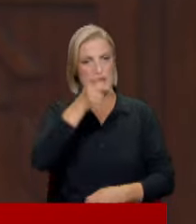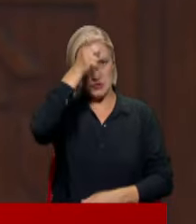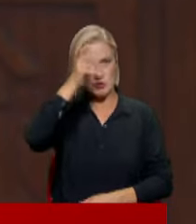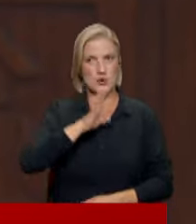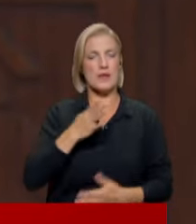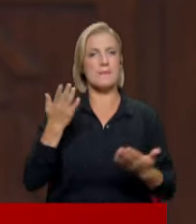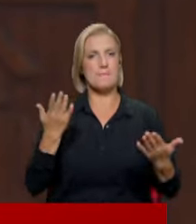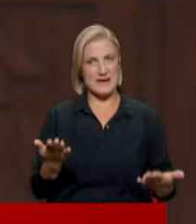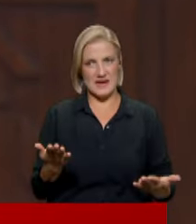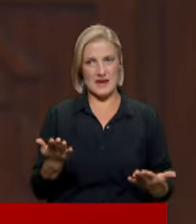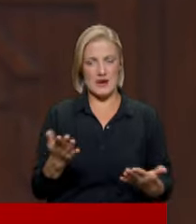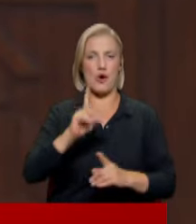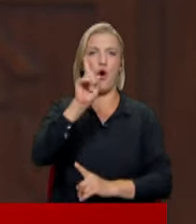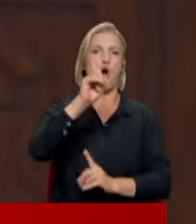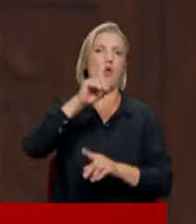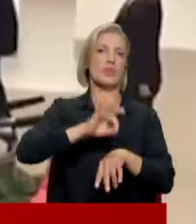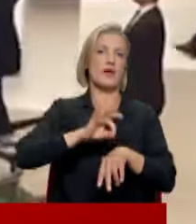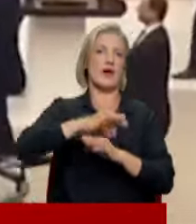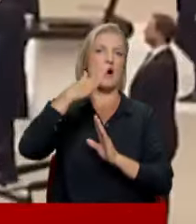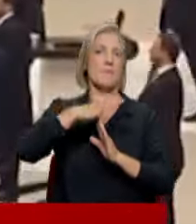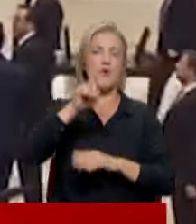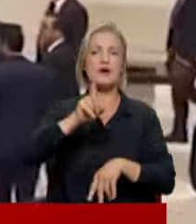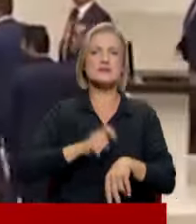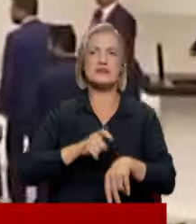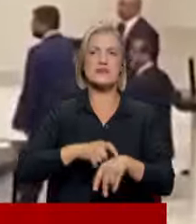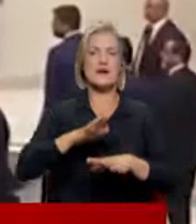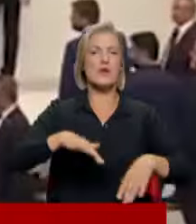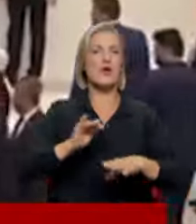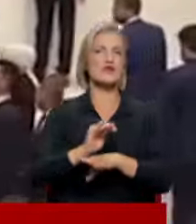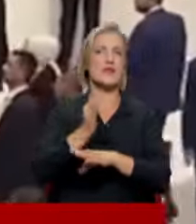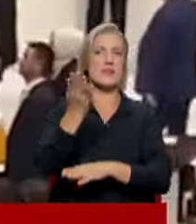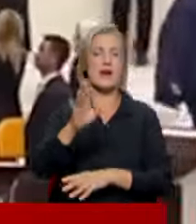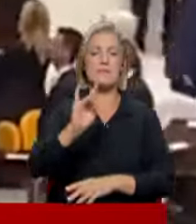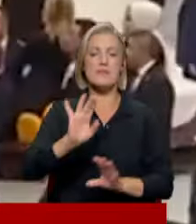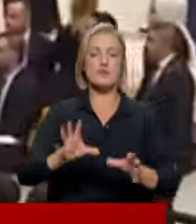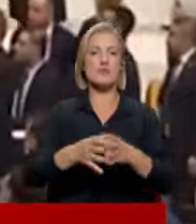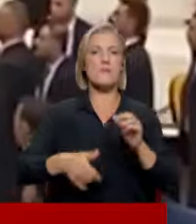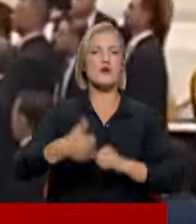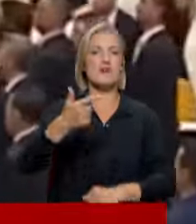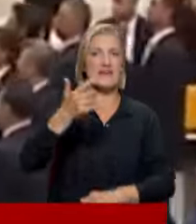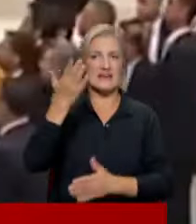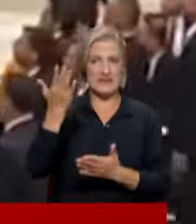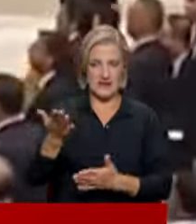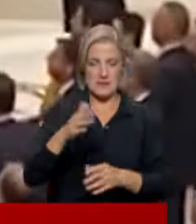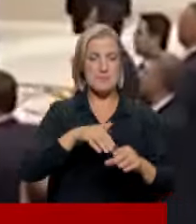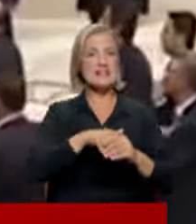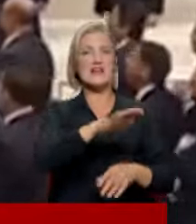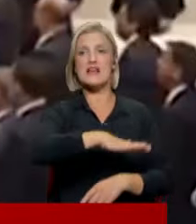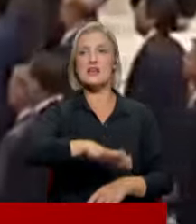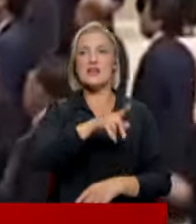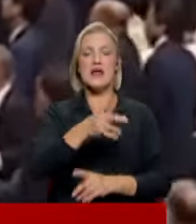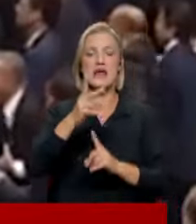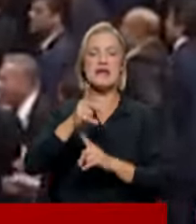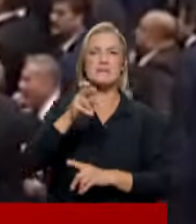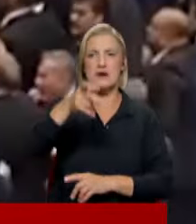Sayın Türkoğlu. Peki birleşime 10 dakika ara veriyorum. O esnada genel kurulda yaşananlar MHP Grup Başkan Vekili Erkan Akçay ve milletvekilleri